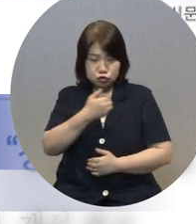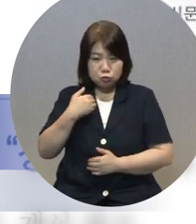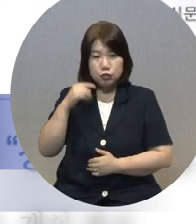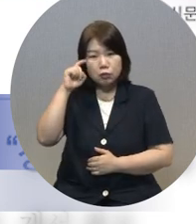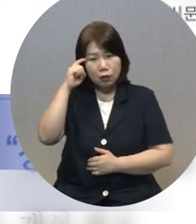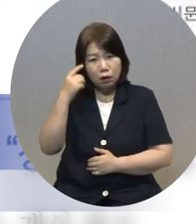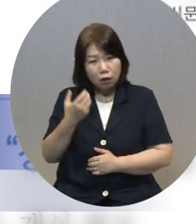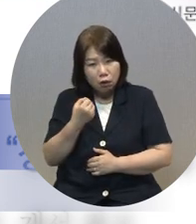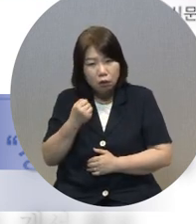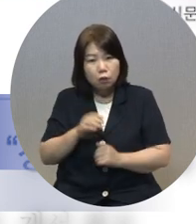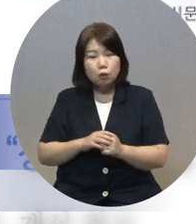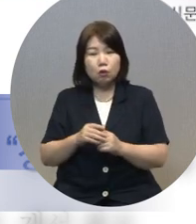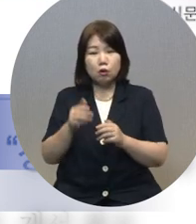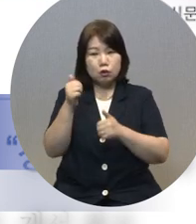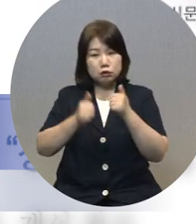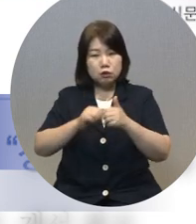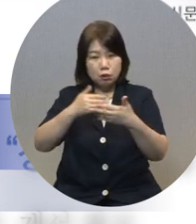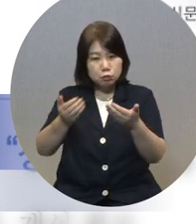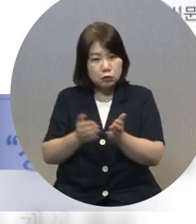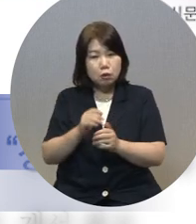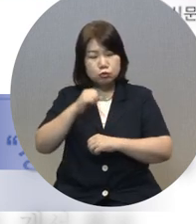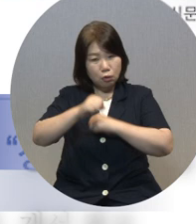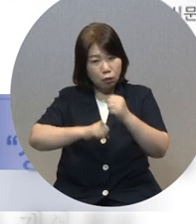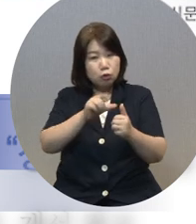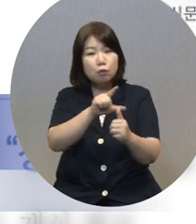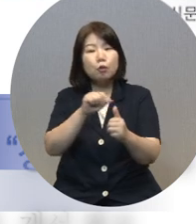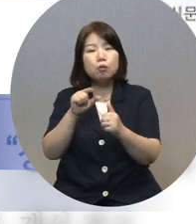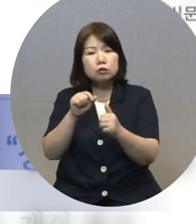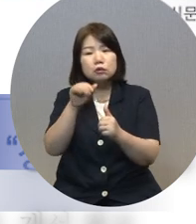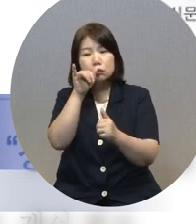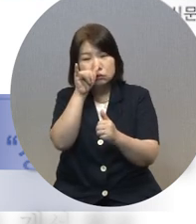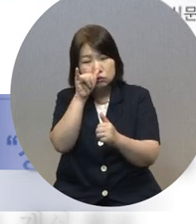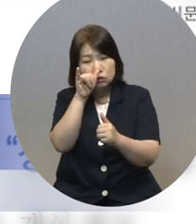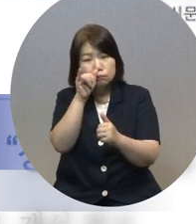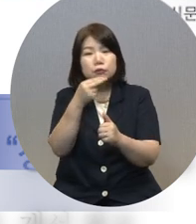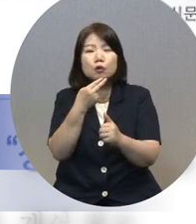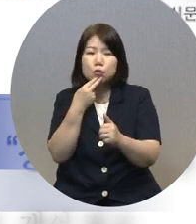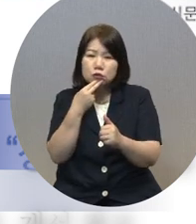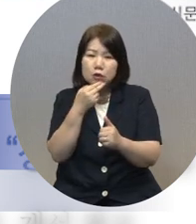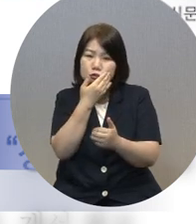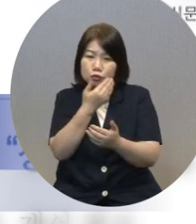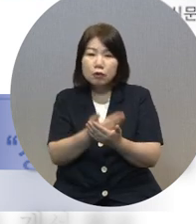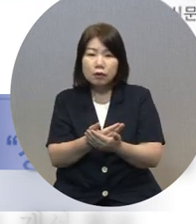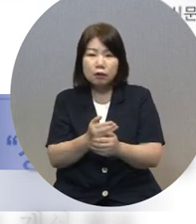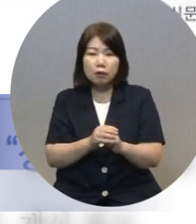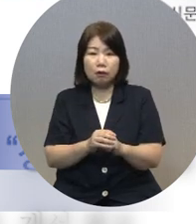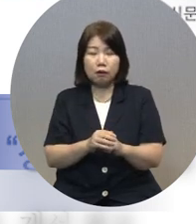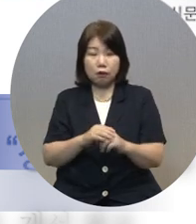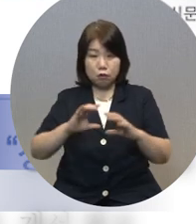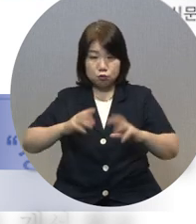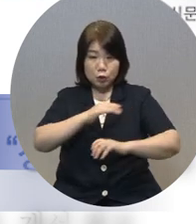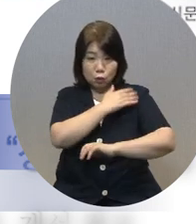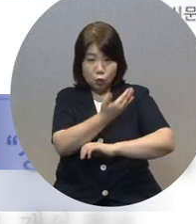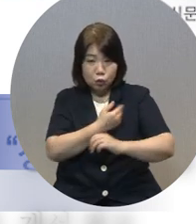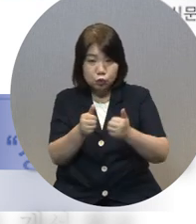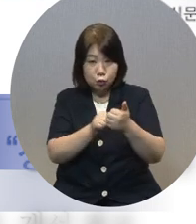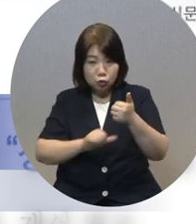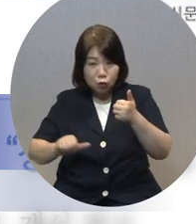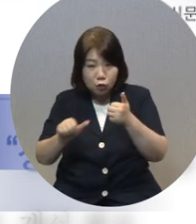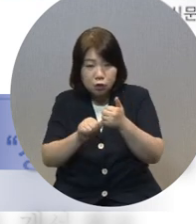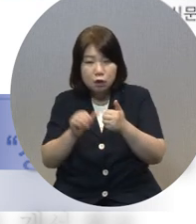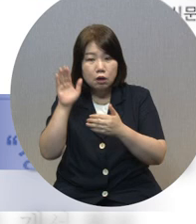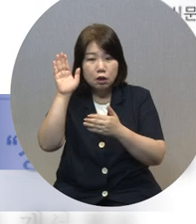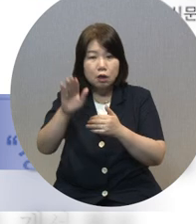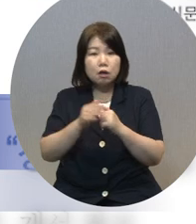충분히 인지하고 시험장을 자유롭게 선택할 수 있느냐가 아닐까 싶습니다 국민권익위원회의 이번